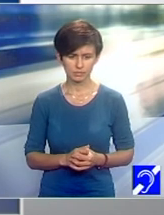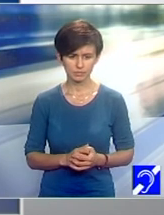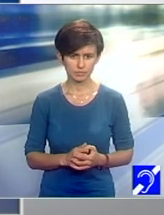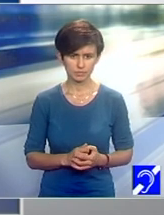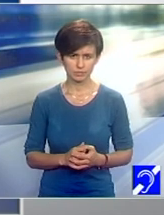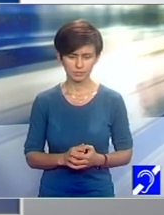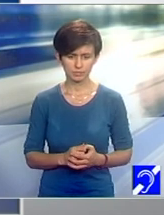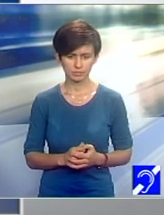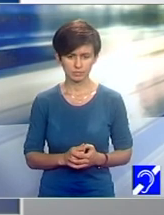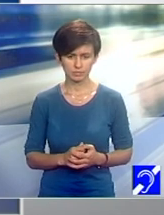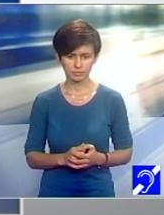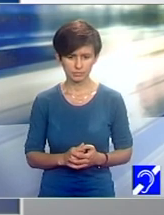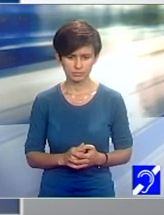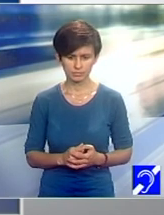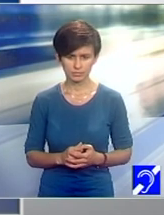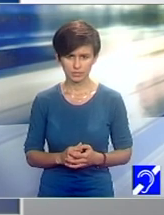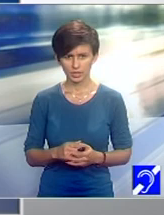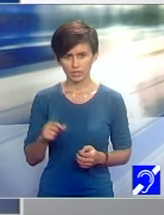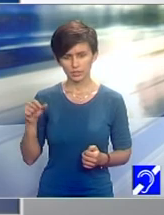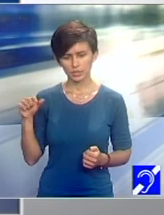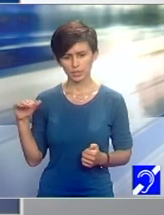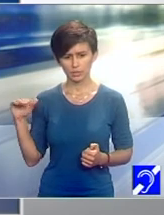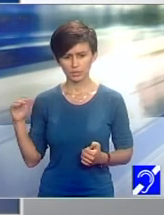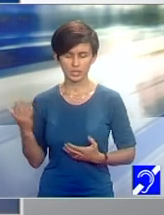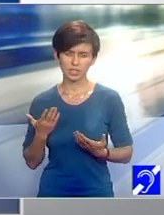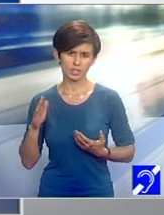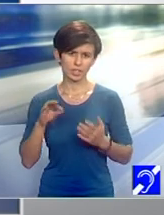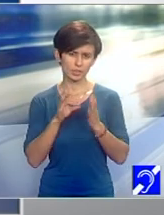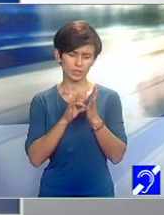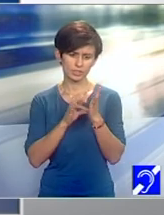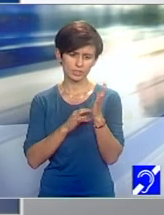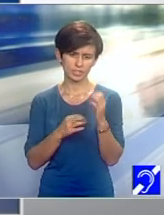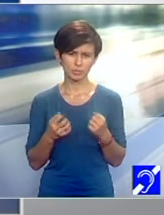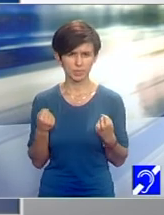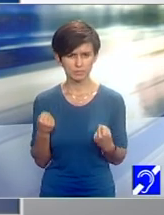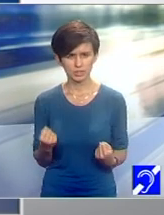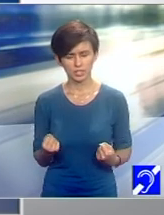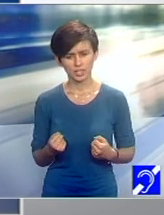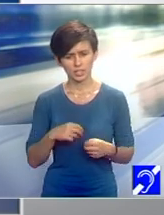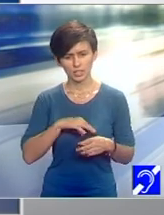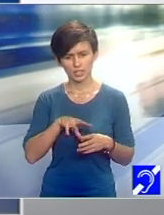mai dificile de în familie, de traie. Vă dați seama că